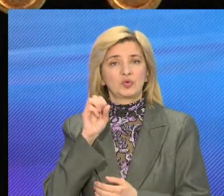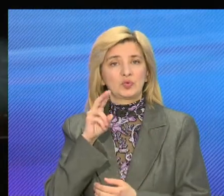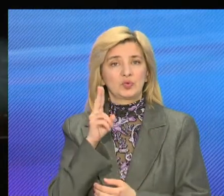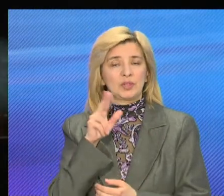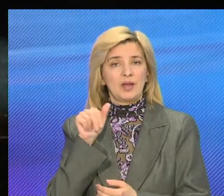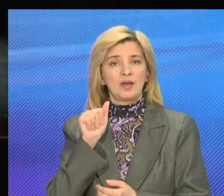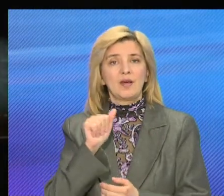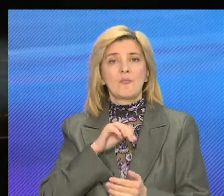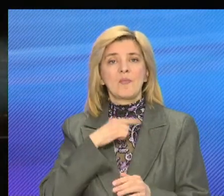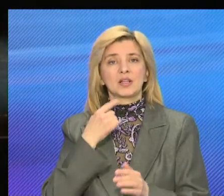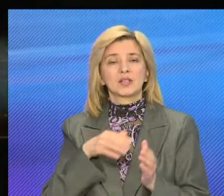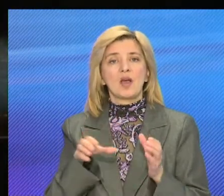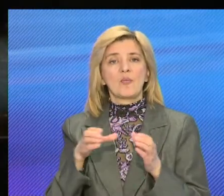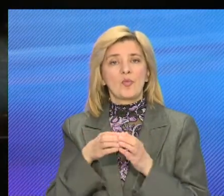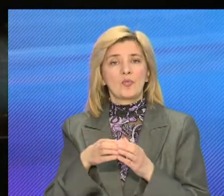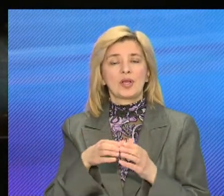витала особливо тепло.